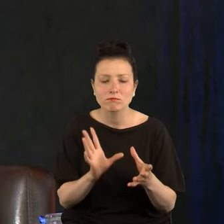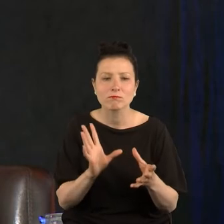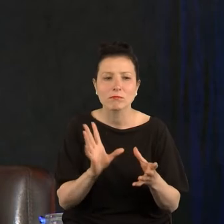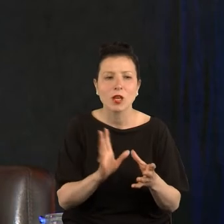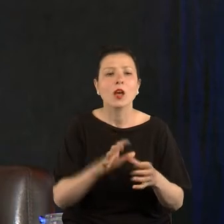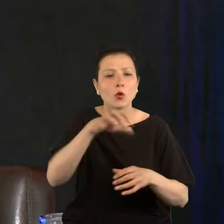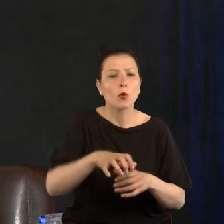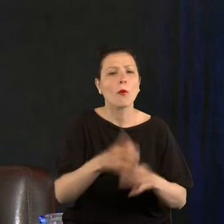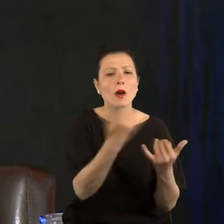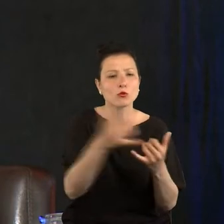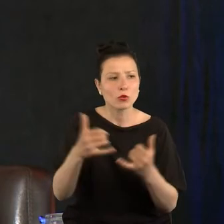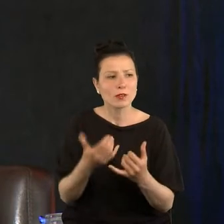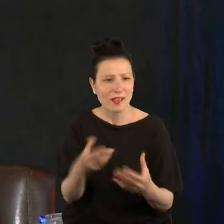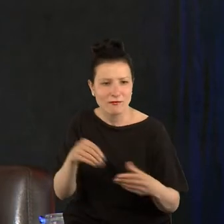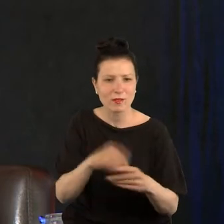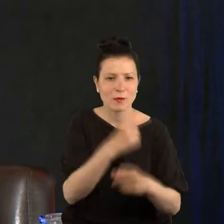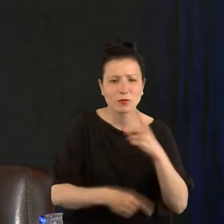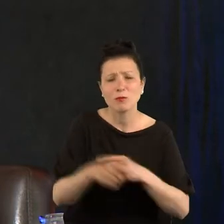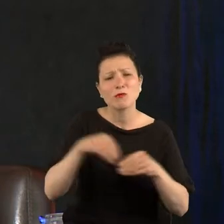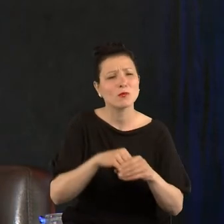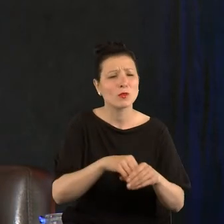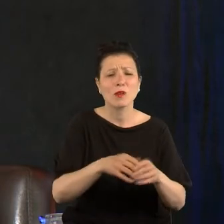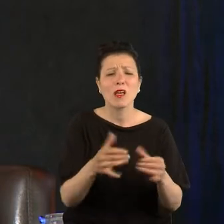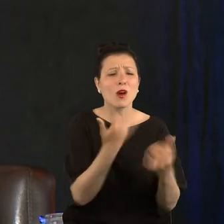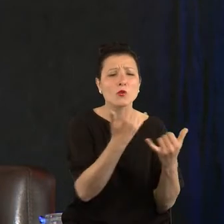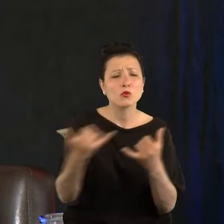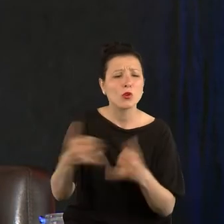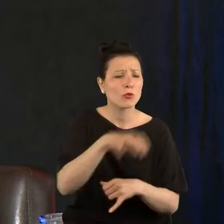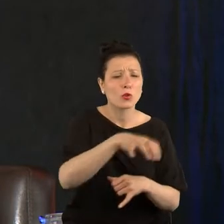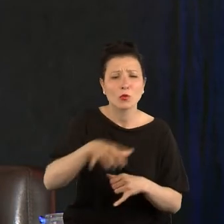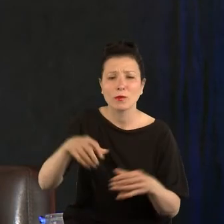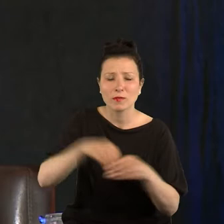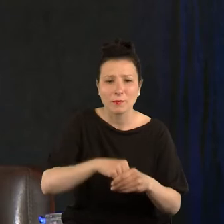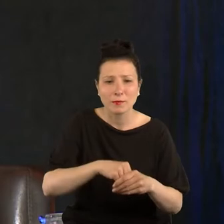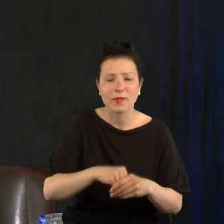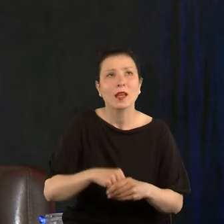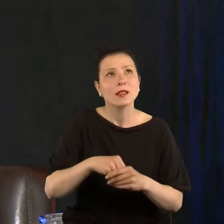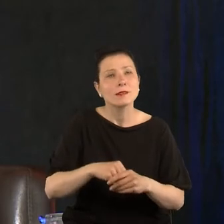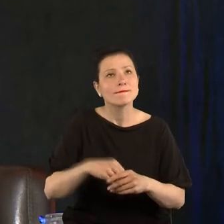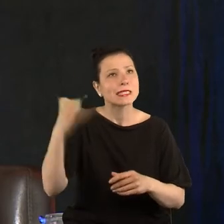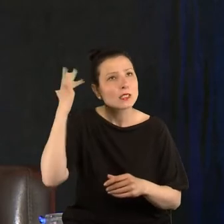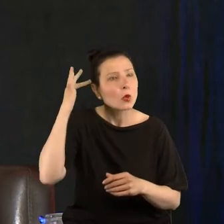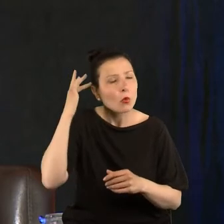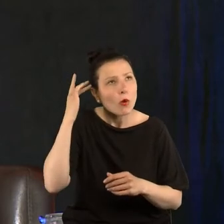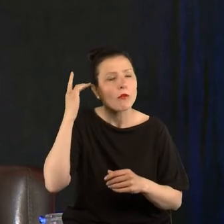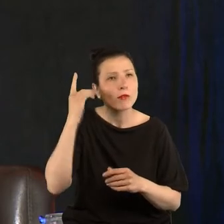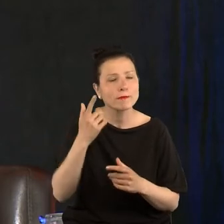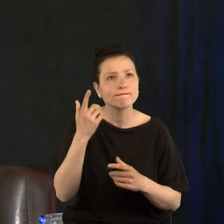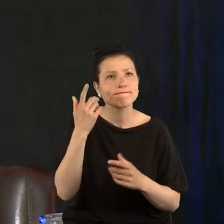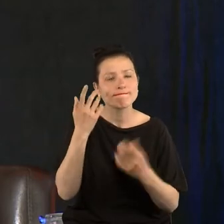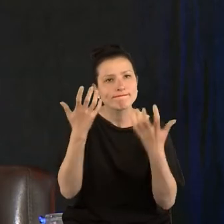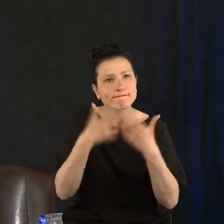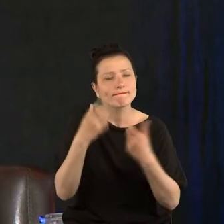że różne grupy dzisiaj się przebijają. Mało tego, chodzi mi cały czas po głowie od wczoraj też